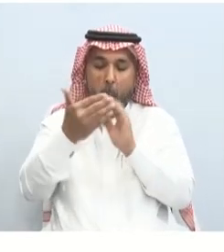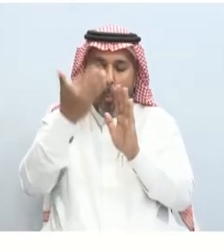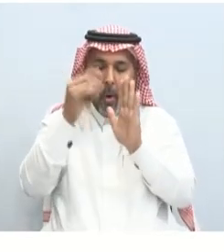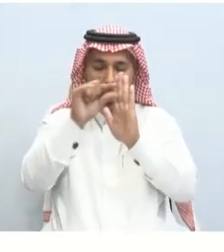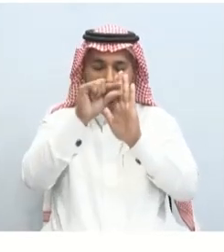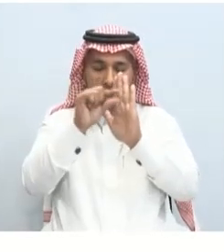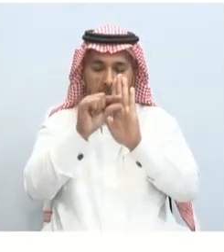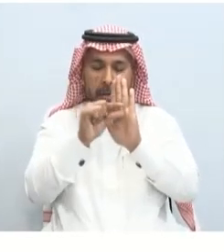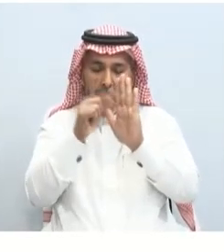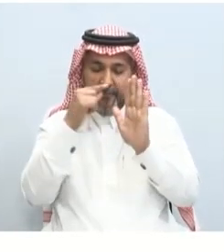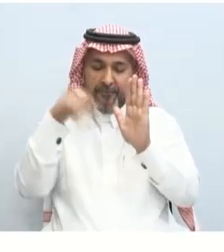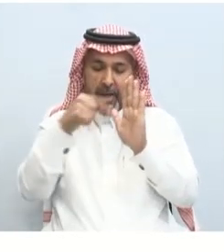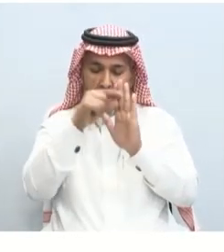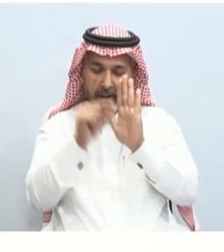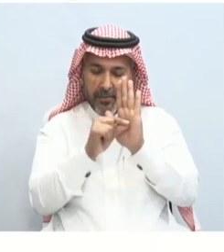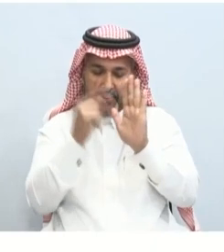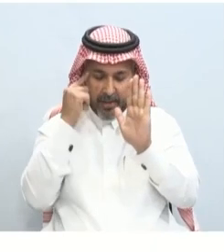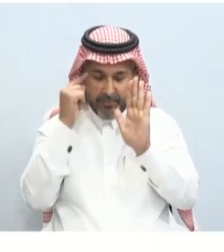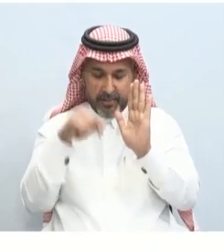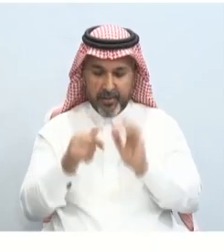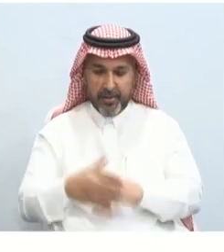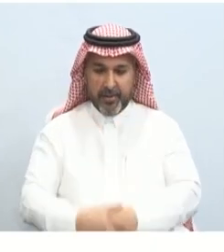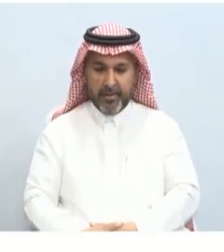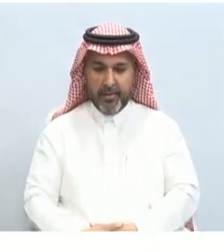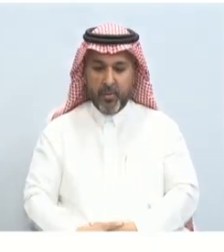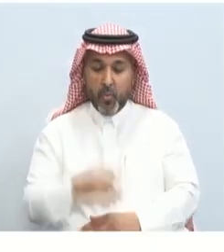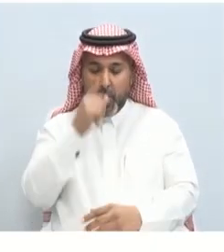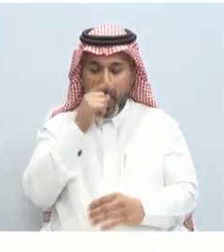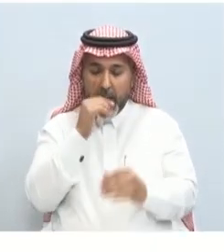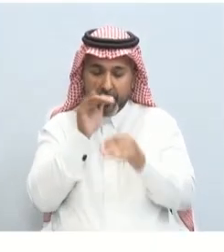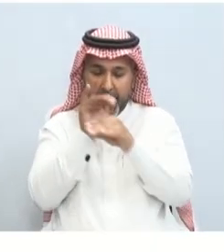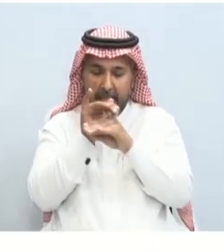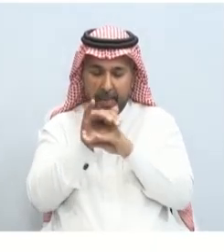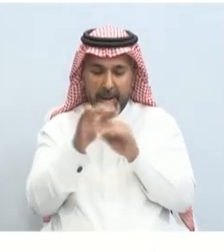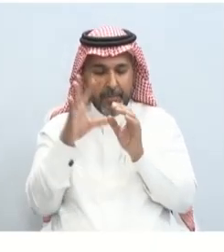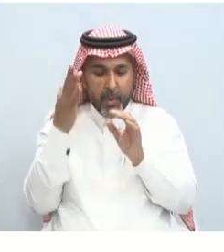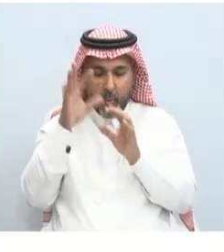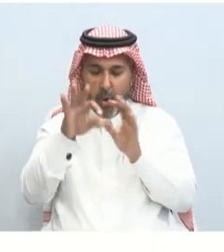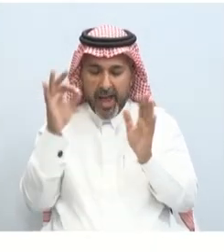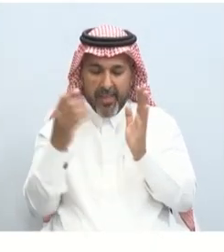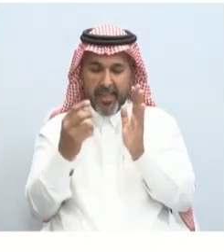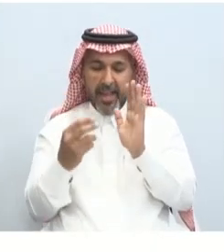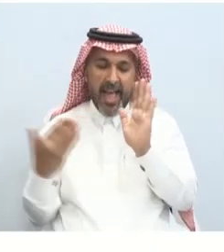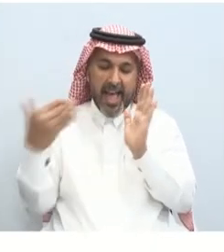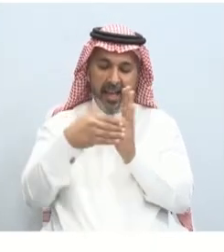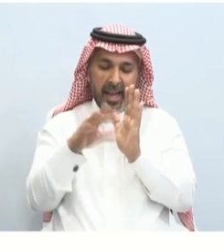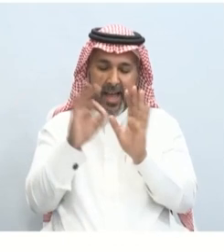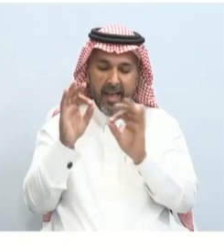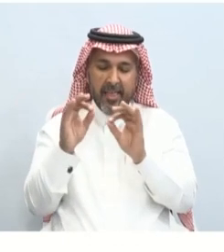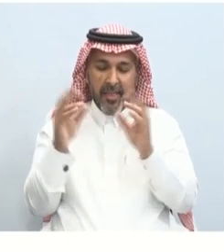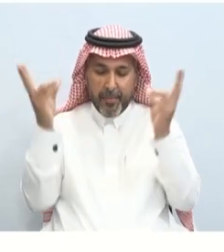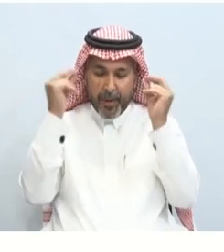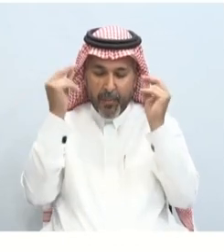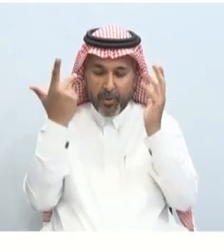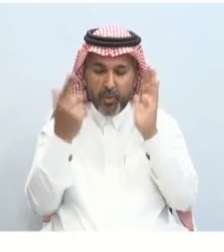ان تتجاوز حدود المعلومات الوارده فيها وقد تكون ماده المقدمات صادقه